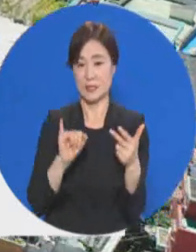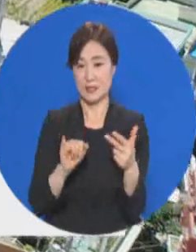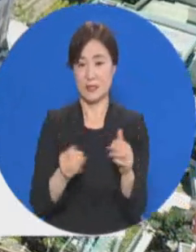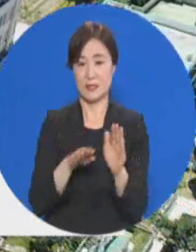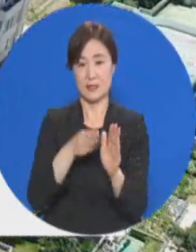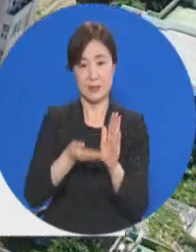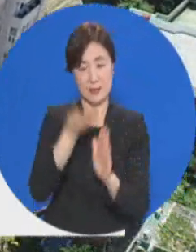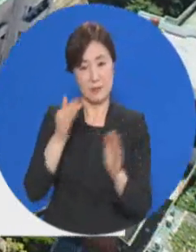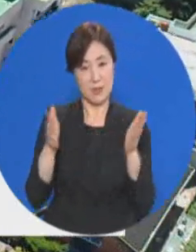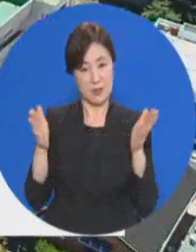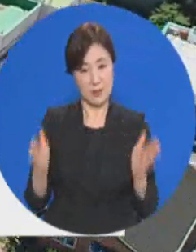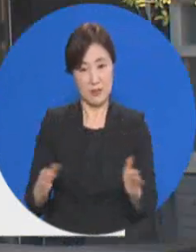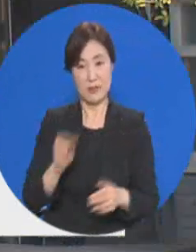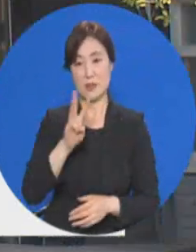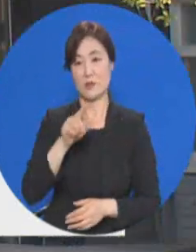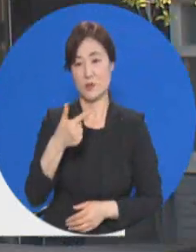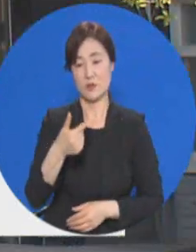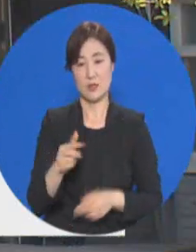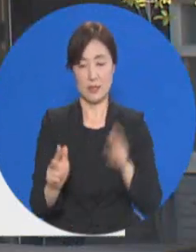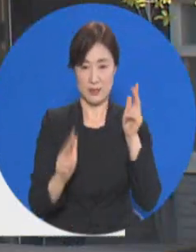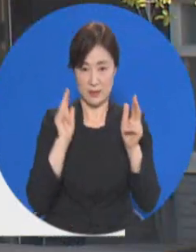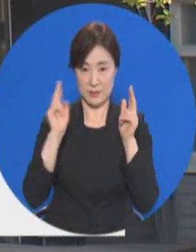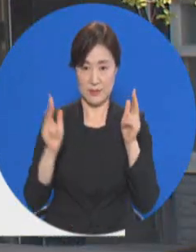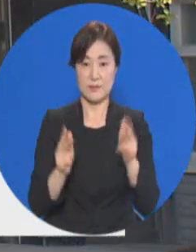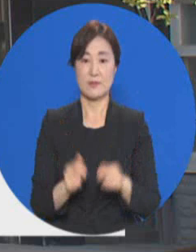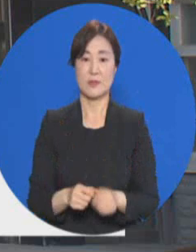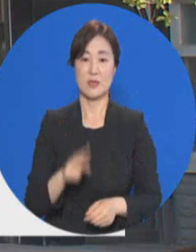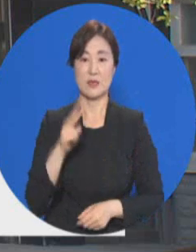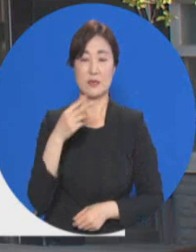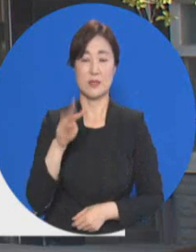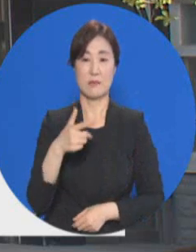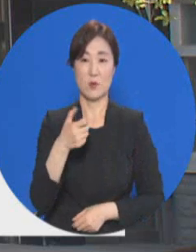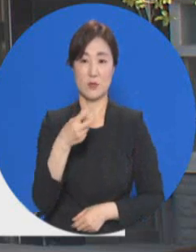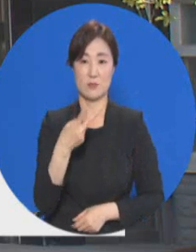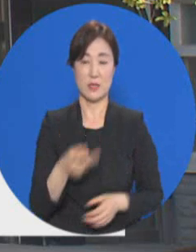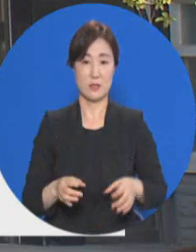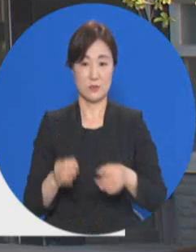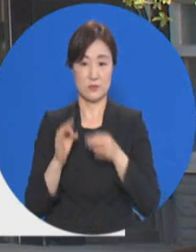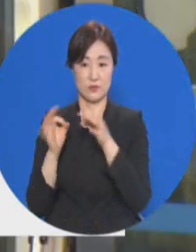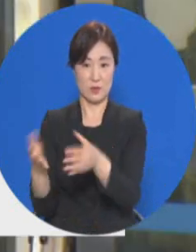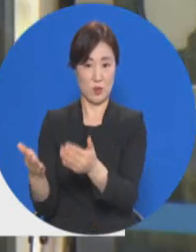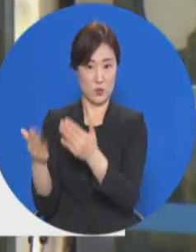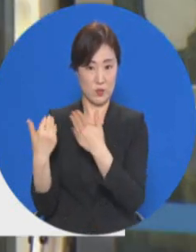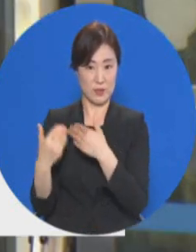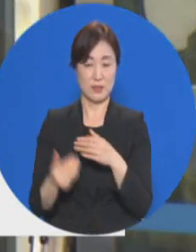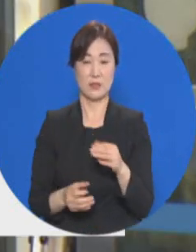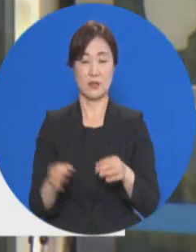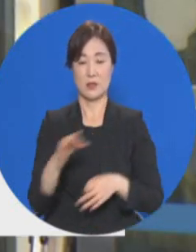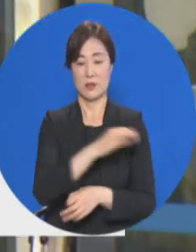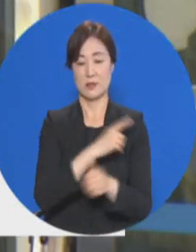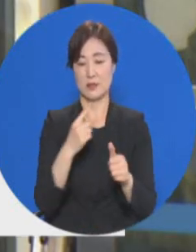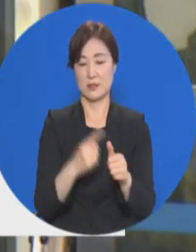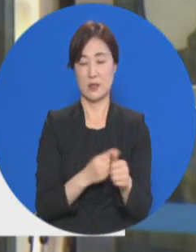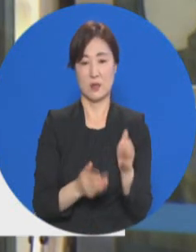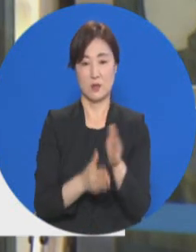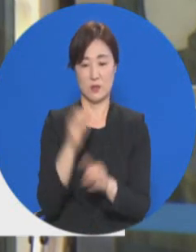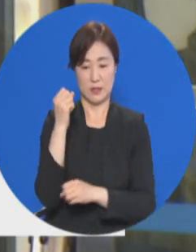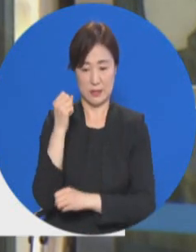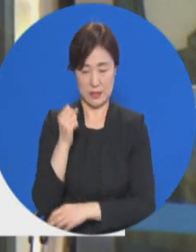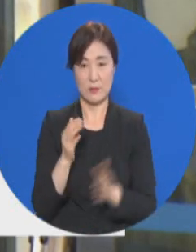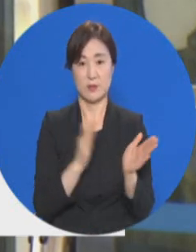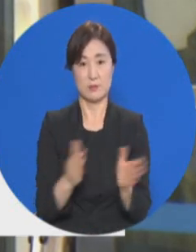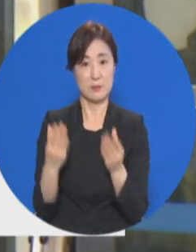상반기 36개 기업 2,352억 원 규모의 투자 유치로 경제 생태 도시의 기본 틀을